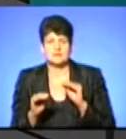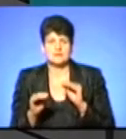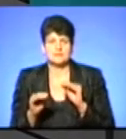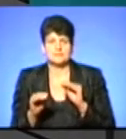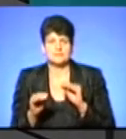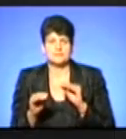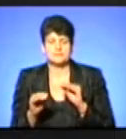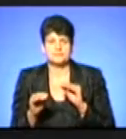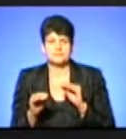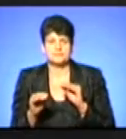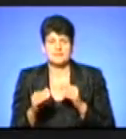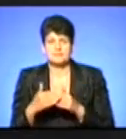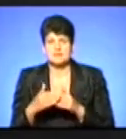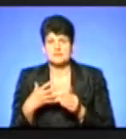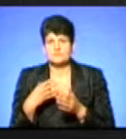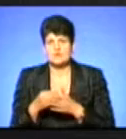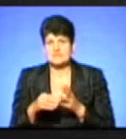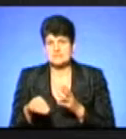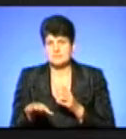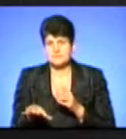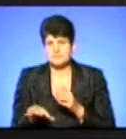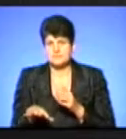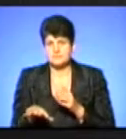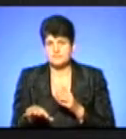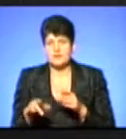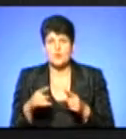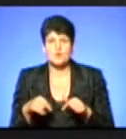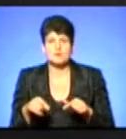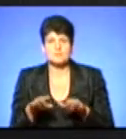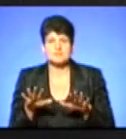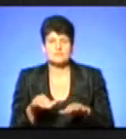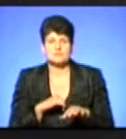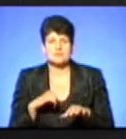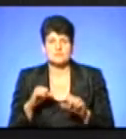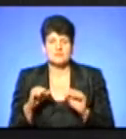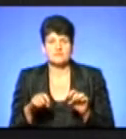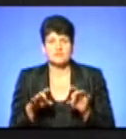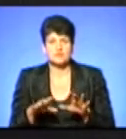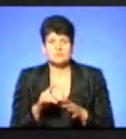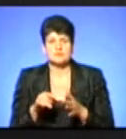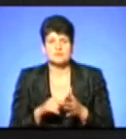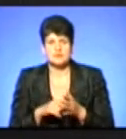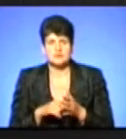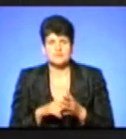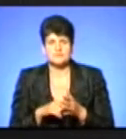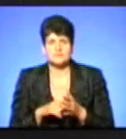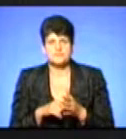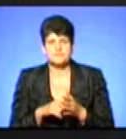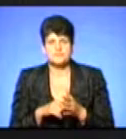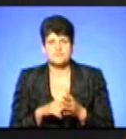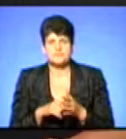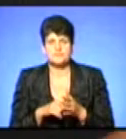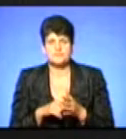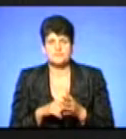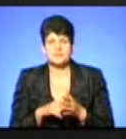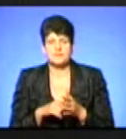своїх земельних ділянок. Орган місцевого самоврядування вирішує питання чи з фермером, чи з